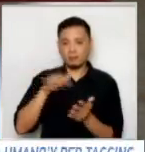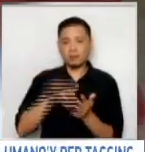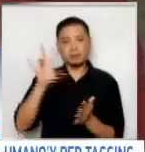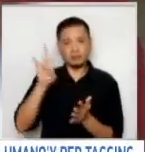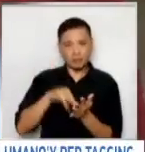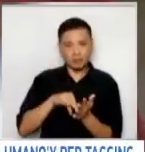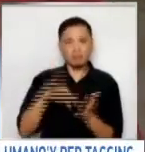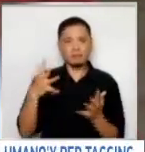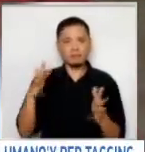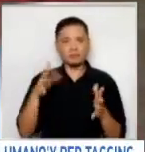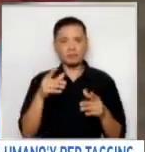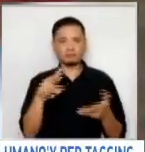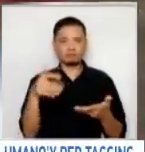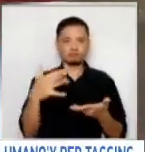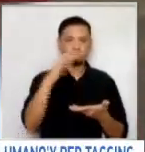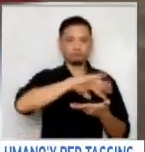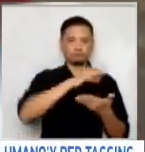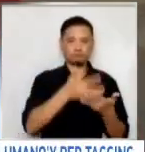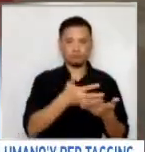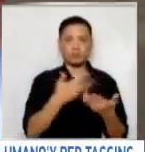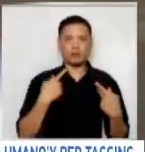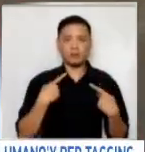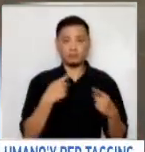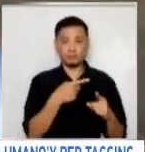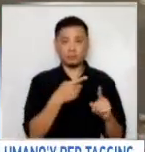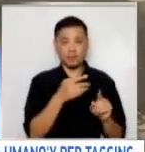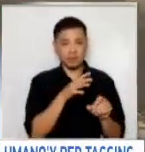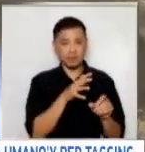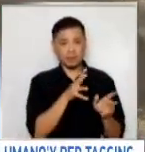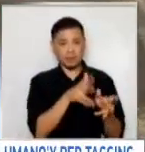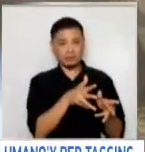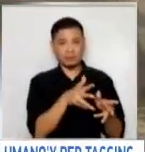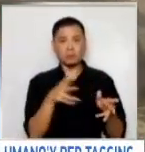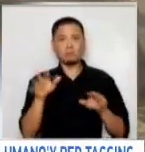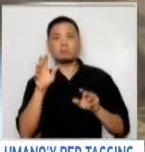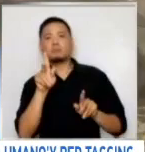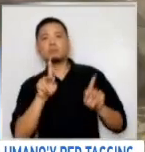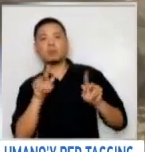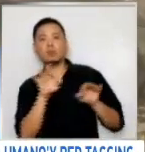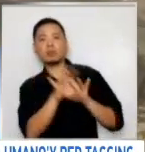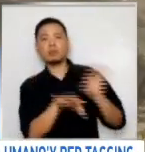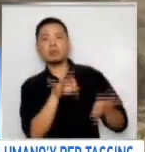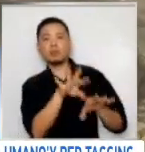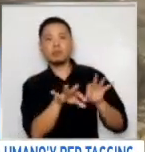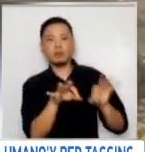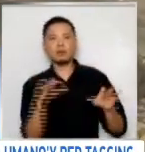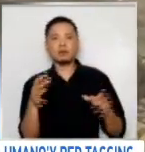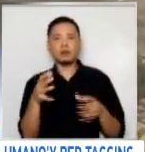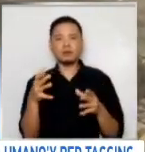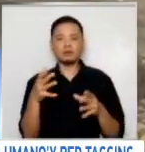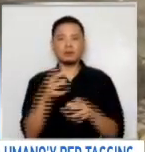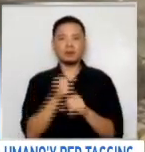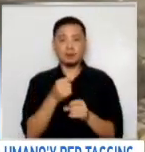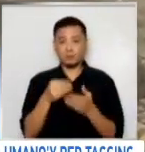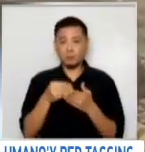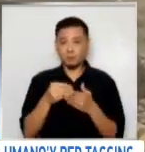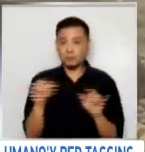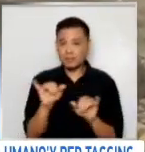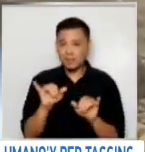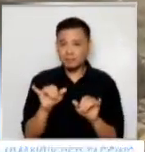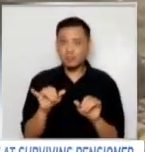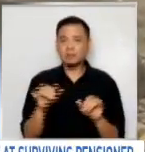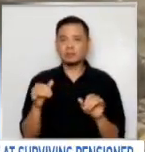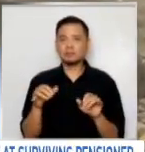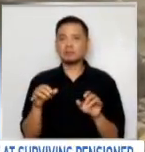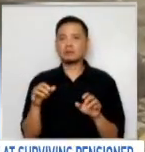pati na rin yung maliit na halagang inihuhulog ng mga residenteng kumukuha ng pagkain nila dito. Iba pa yan, doon sa mga in-kind naman na